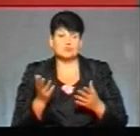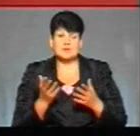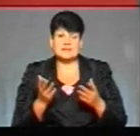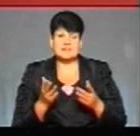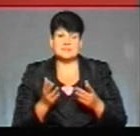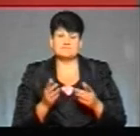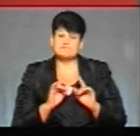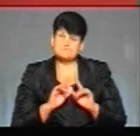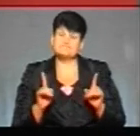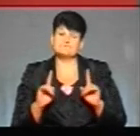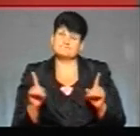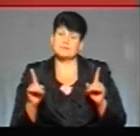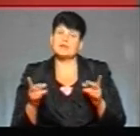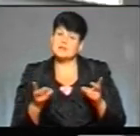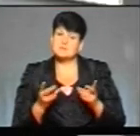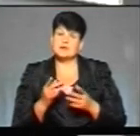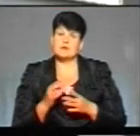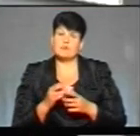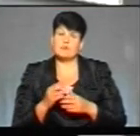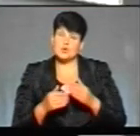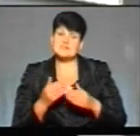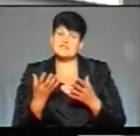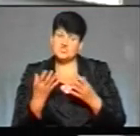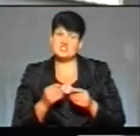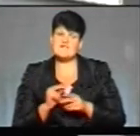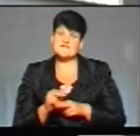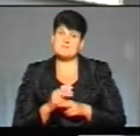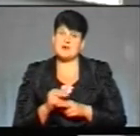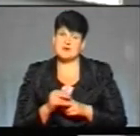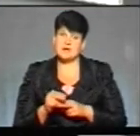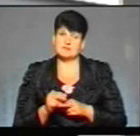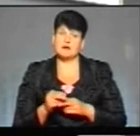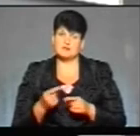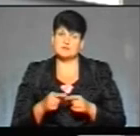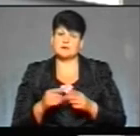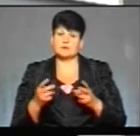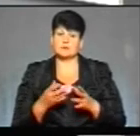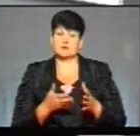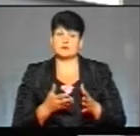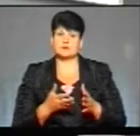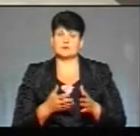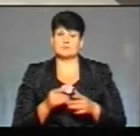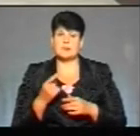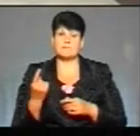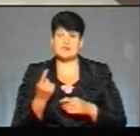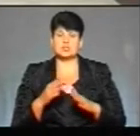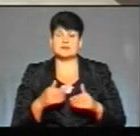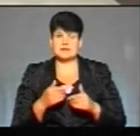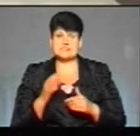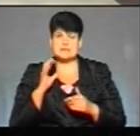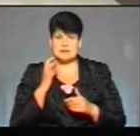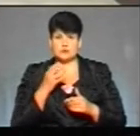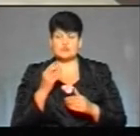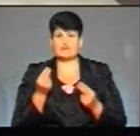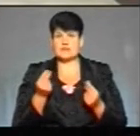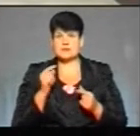нюанси, які треба буде в процесі ще довиправляти. Хоча вона необхідна. По-перше, вона дасть досить серйозний фінансово-економічний